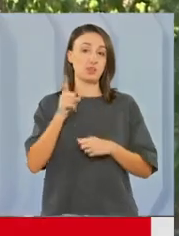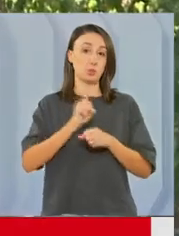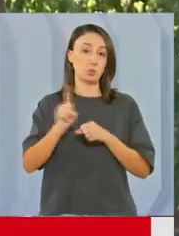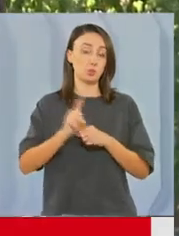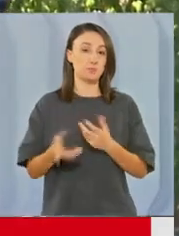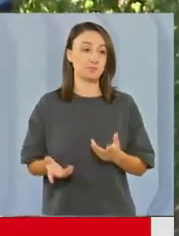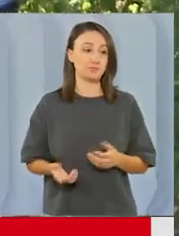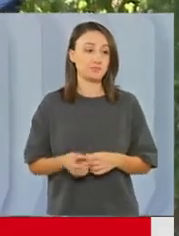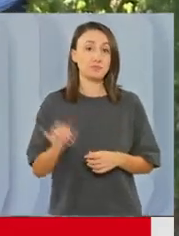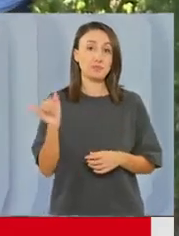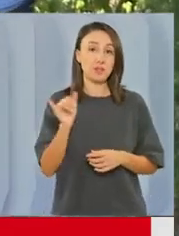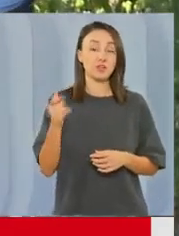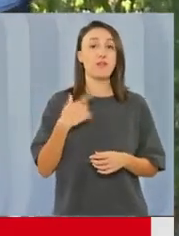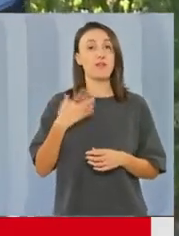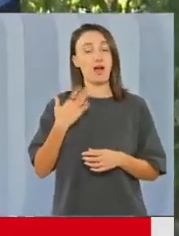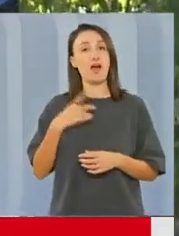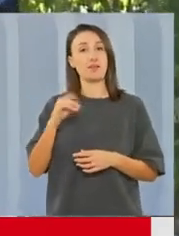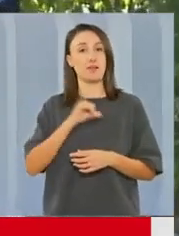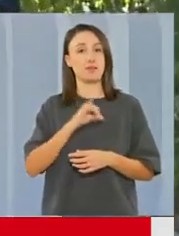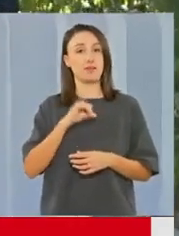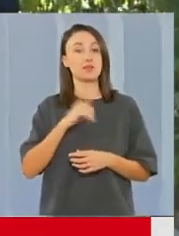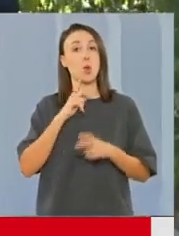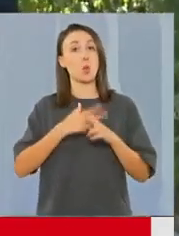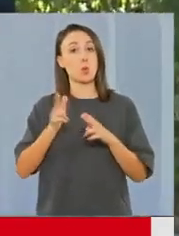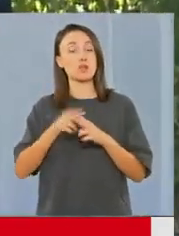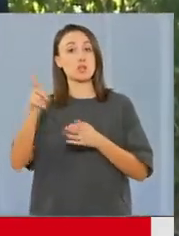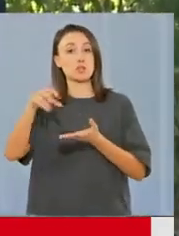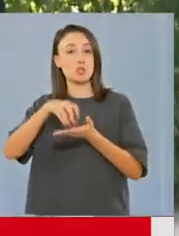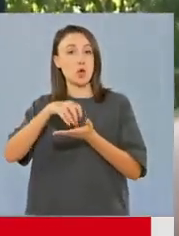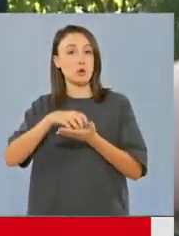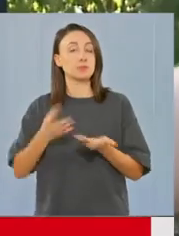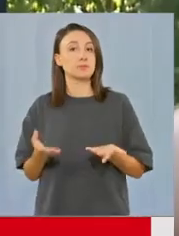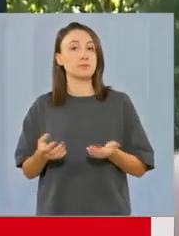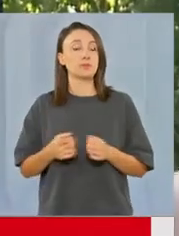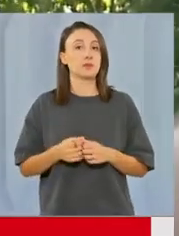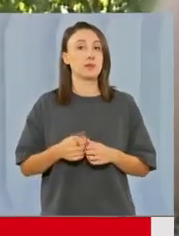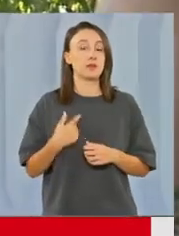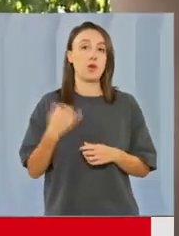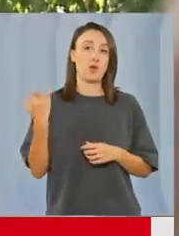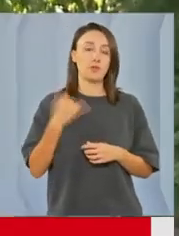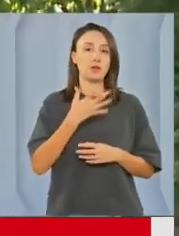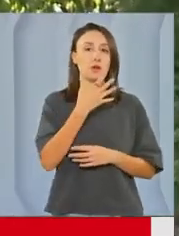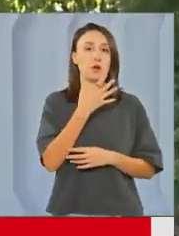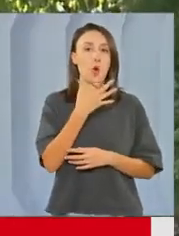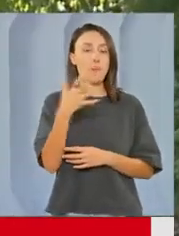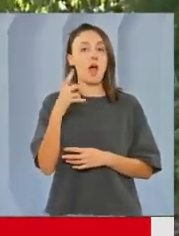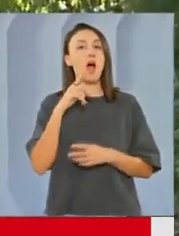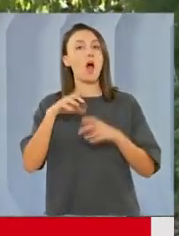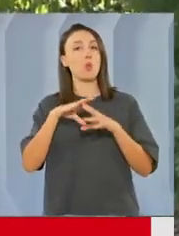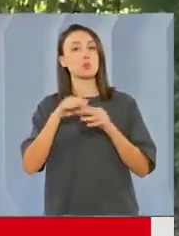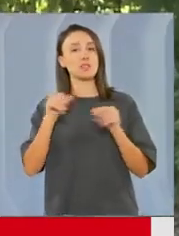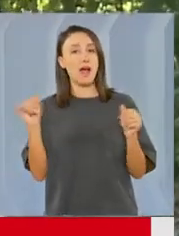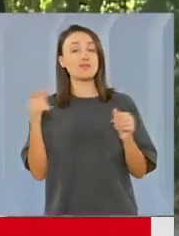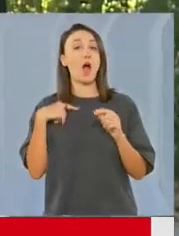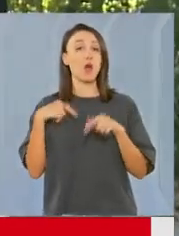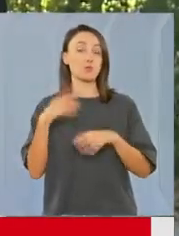da? Că cineva are interes să curețe locul. Atât. Întâi au otrăvit copacii să-i usuce și acum le dă foc.